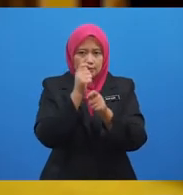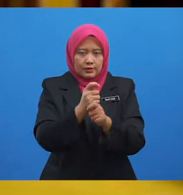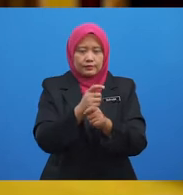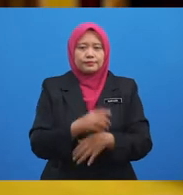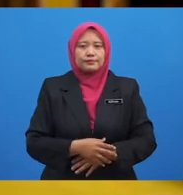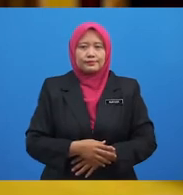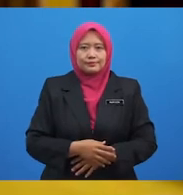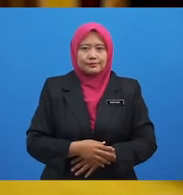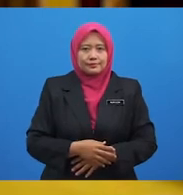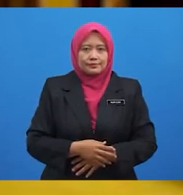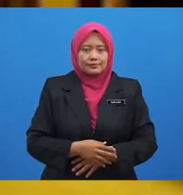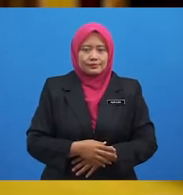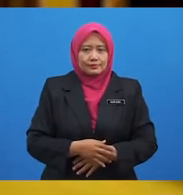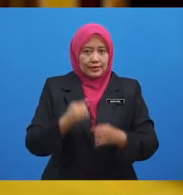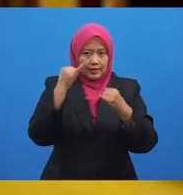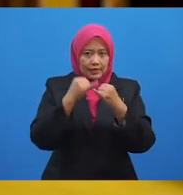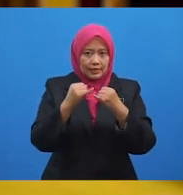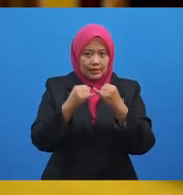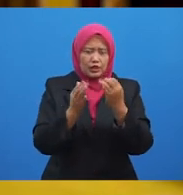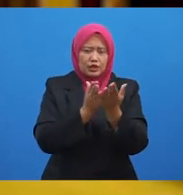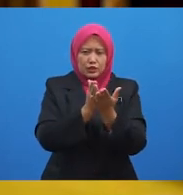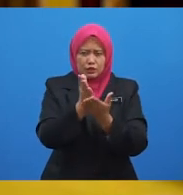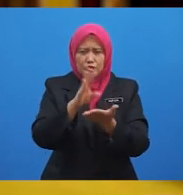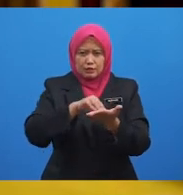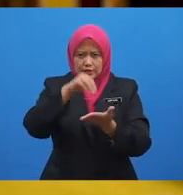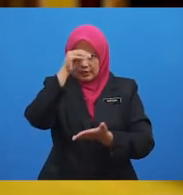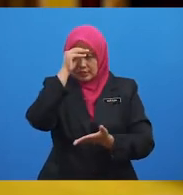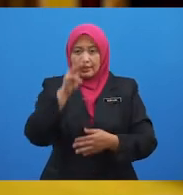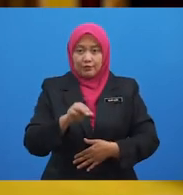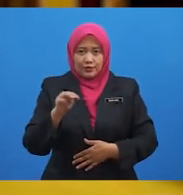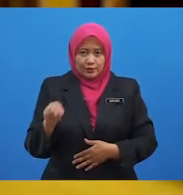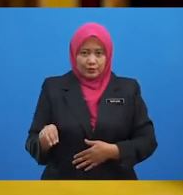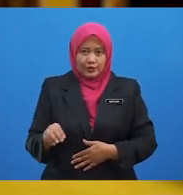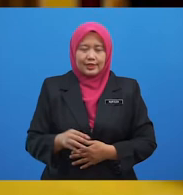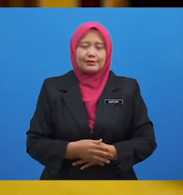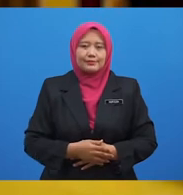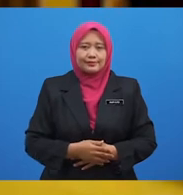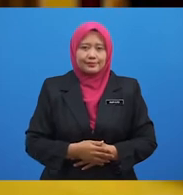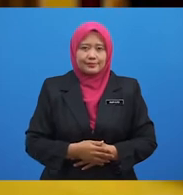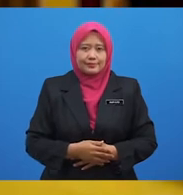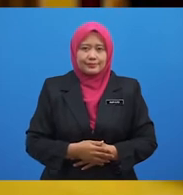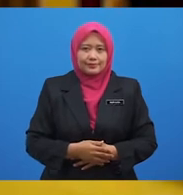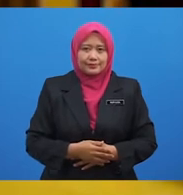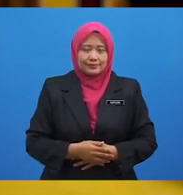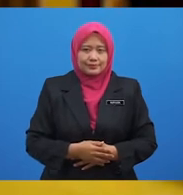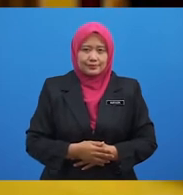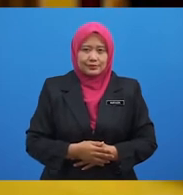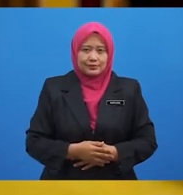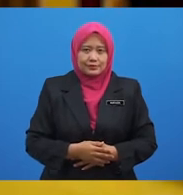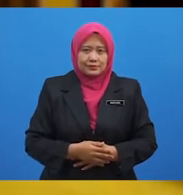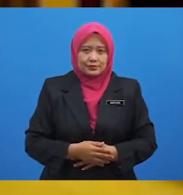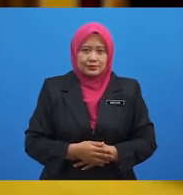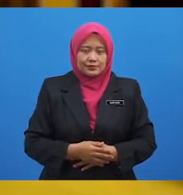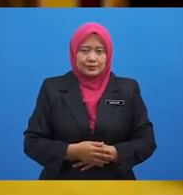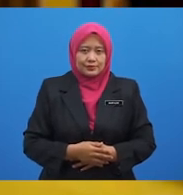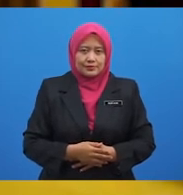teruskanlah belajar dan berusaha untuk menjadi insan yang berjaya dan berjasa. Serta terimalah serangkap pantun